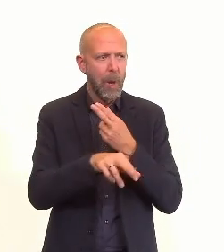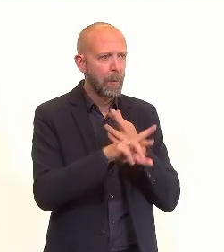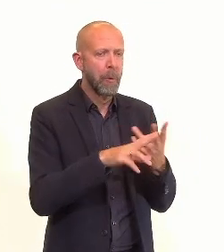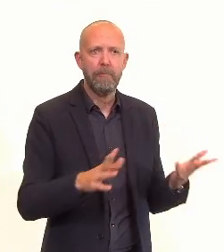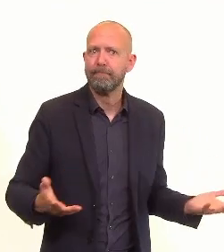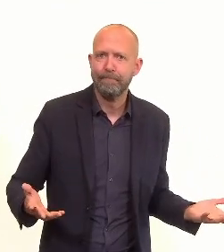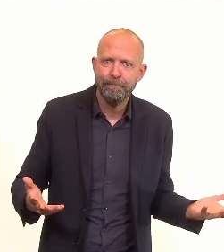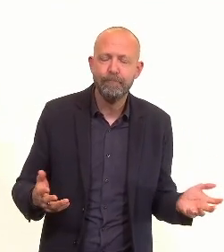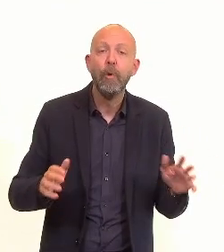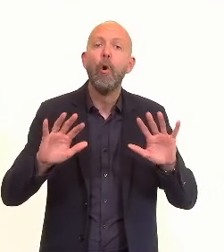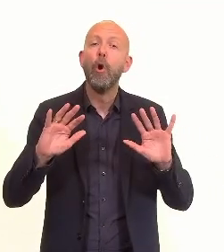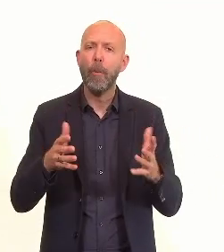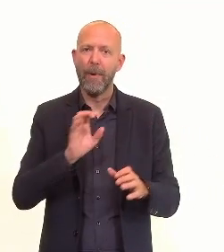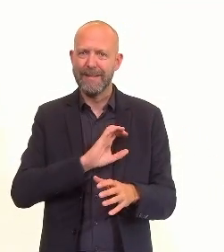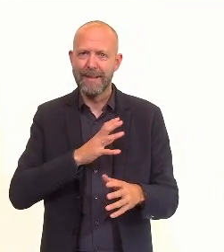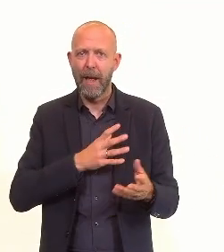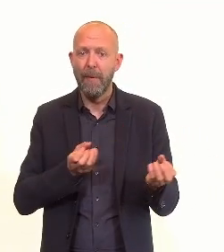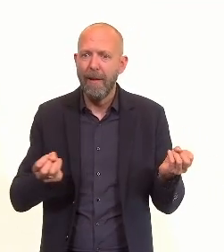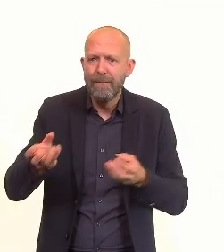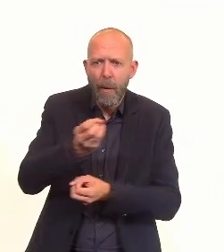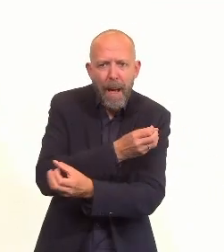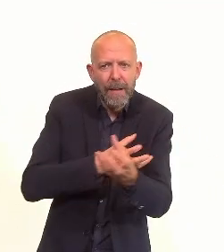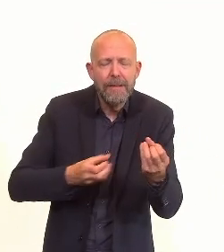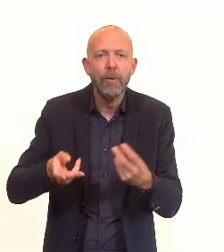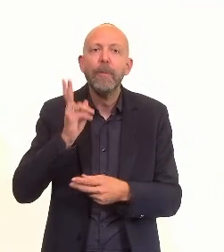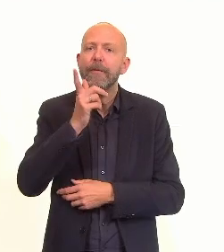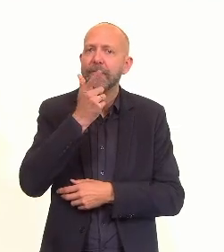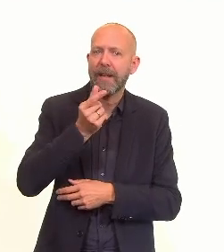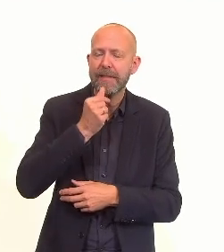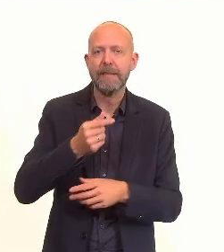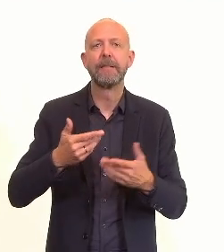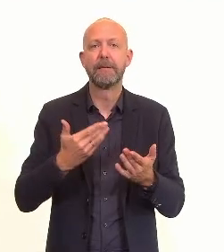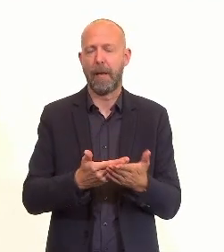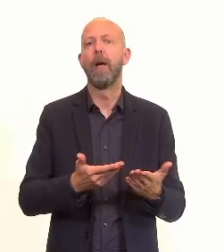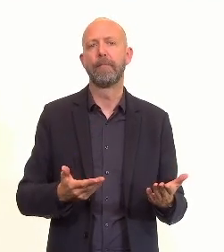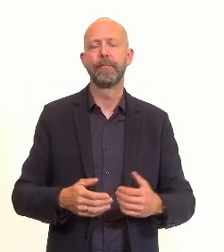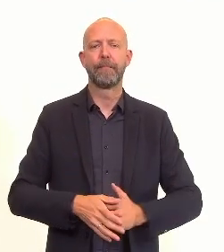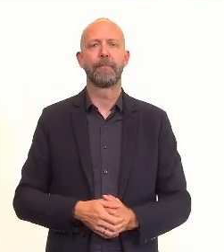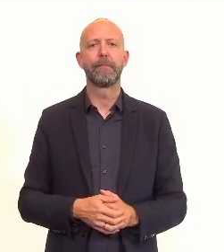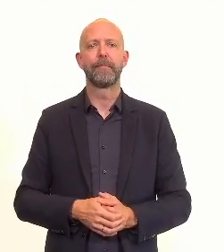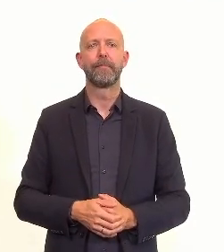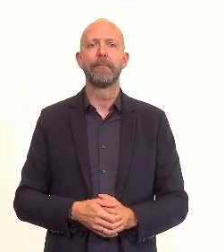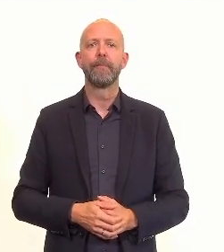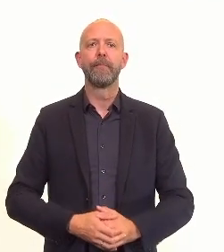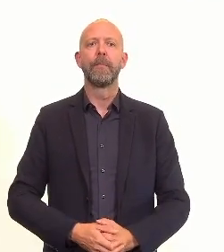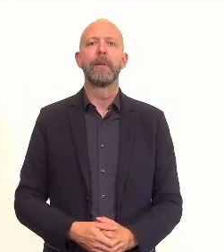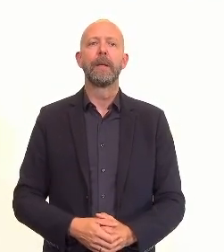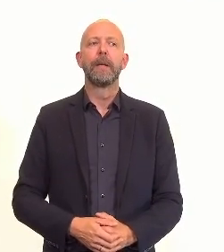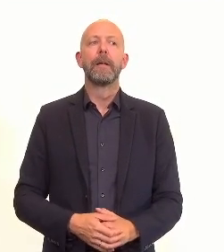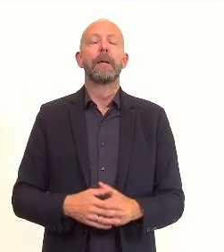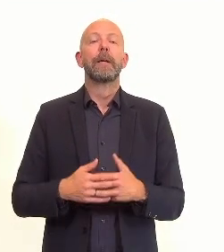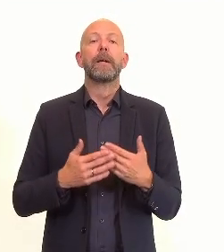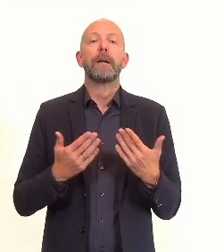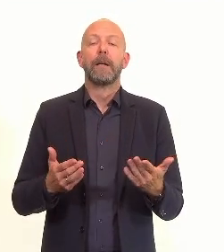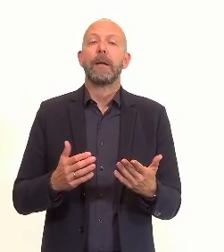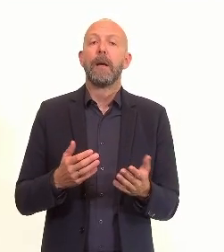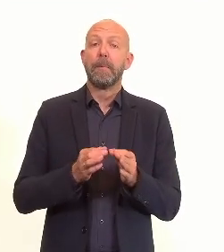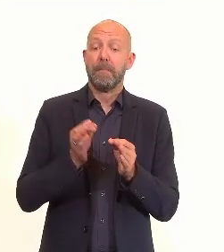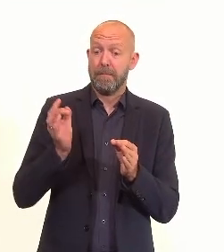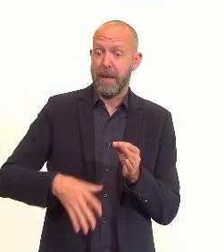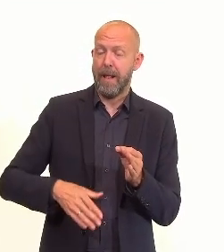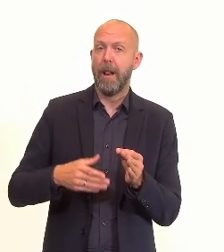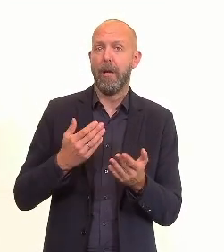essayer d'avoir un peu comme une place de village et un endroit où on se retrouve, notamment parce qu'à la Seigneurie, il y a un tiers-lieu. Et donc c'était aussi facilitateur parce qu'ils ont